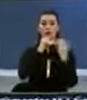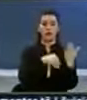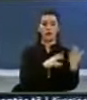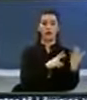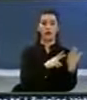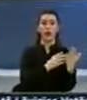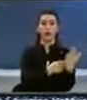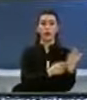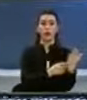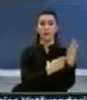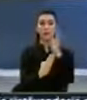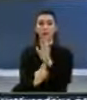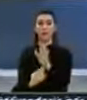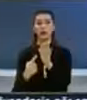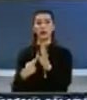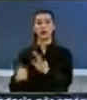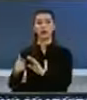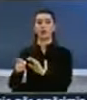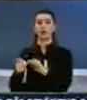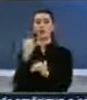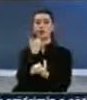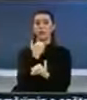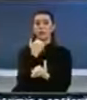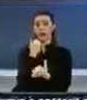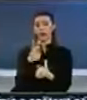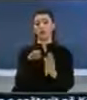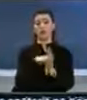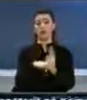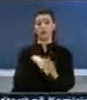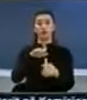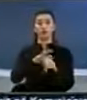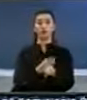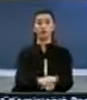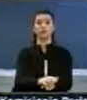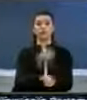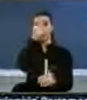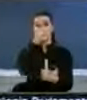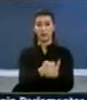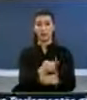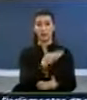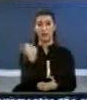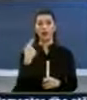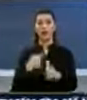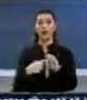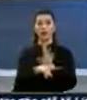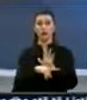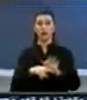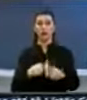Shëndetësisë të referohen në sektorin privat, se edhe shkele ligjore edhe është ndam të pacientëve tonë.